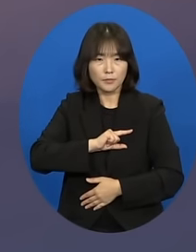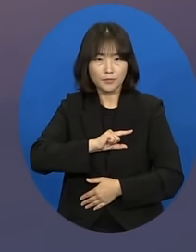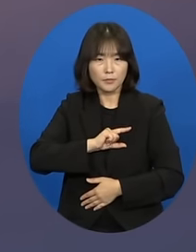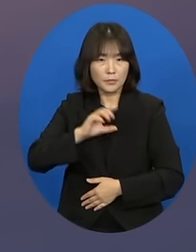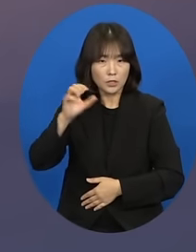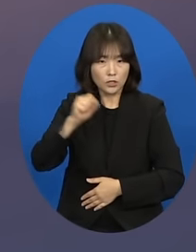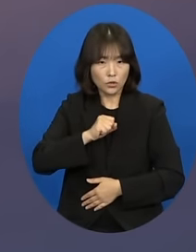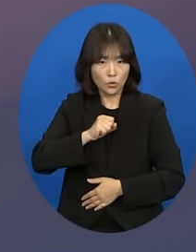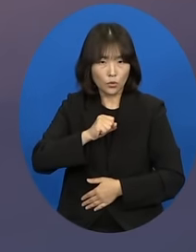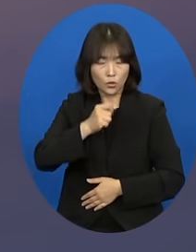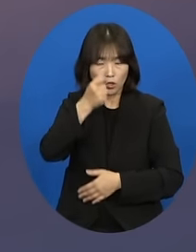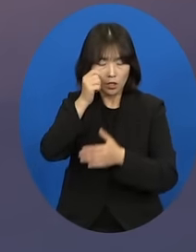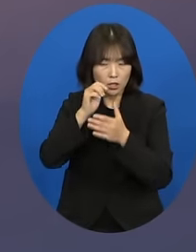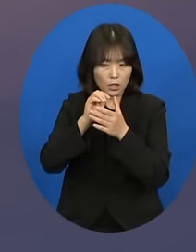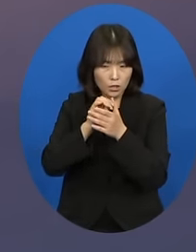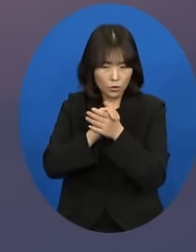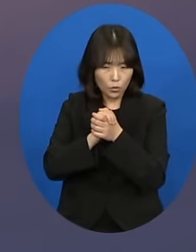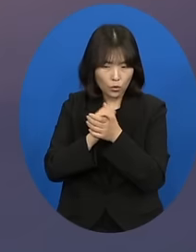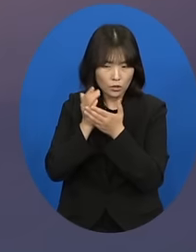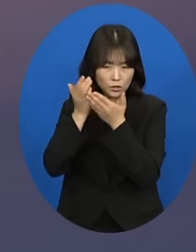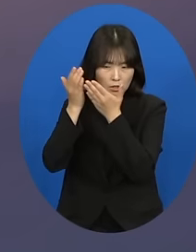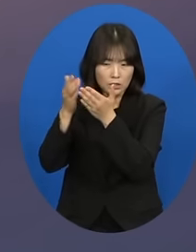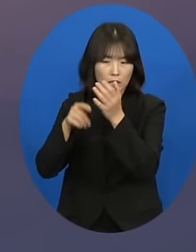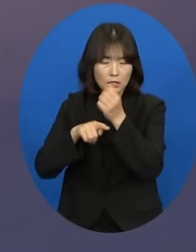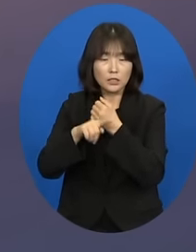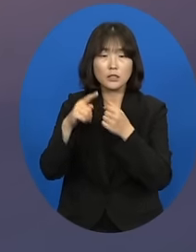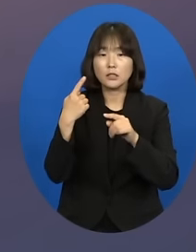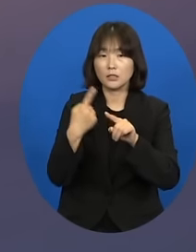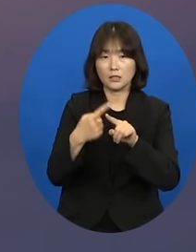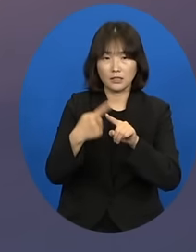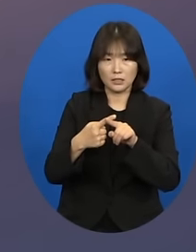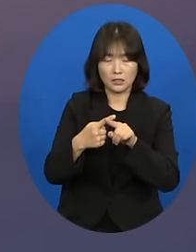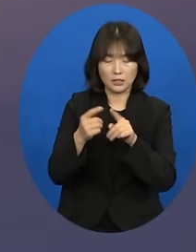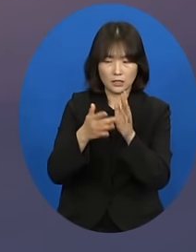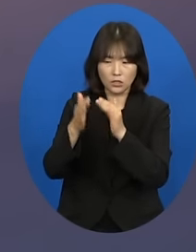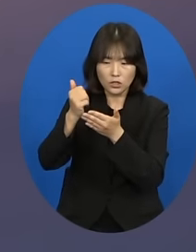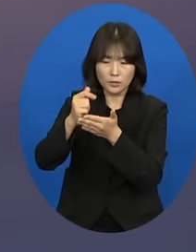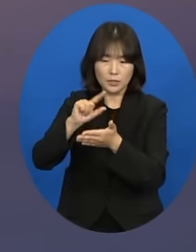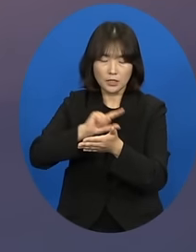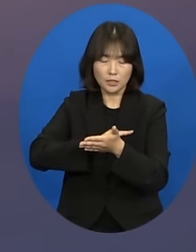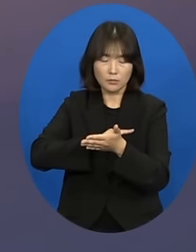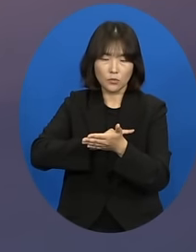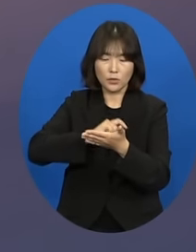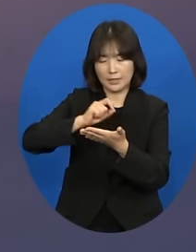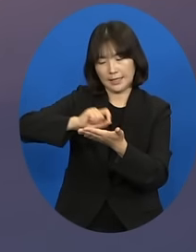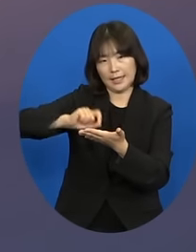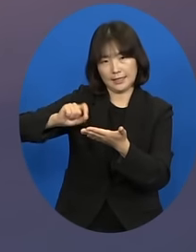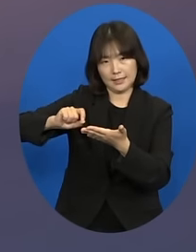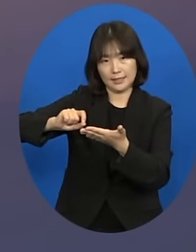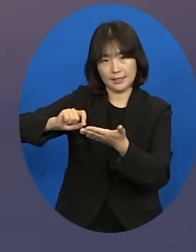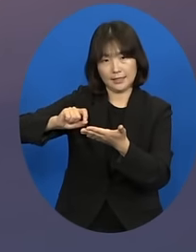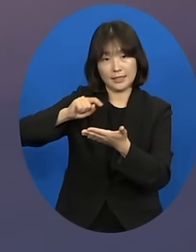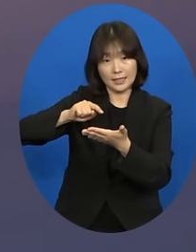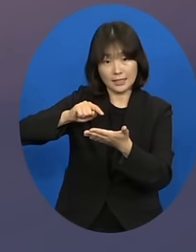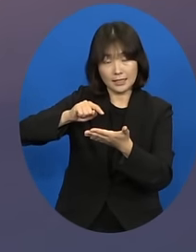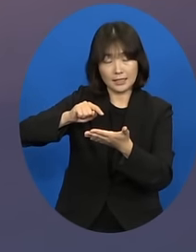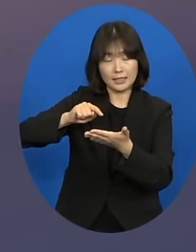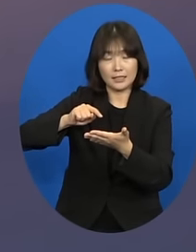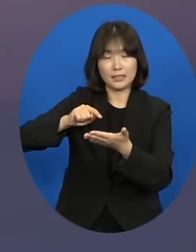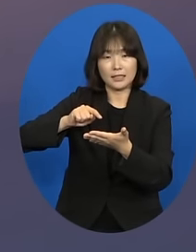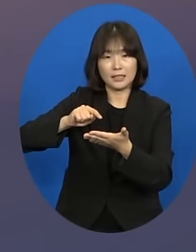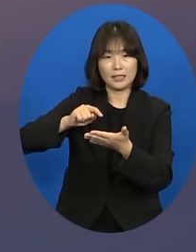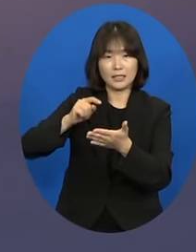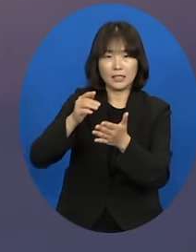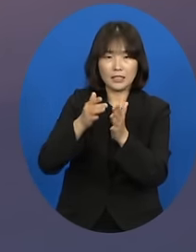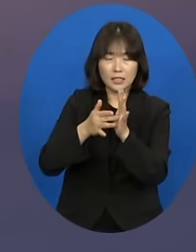이름으로 기도한다는 뜻입니다. 예수님의 이름으로 사인하는 것이죠. 예수님의 뜻이 이루어지기